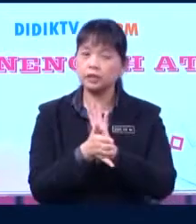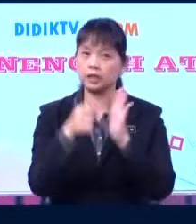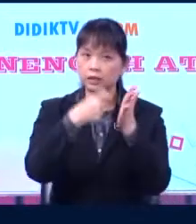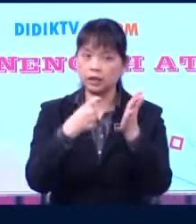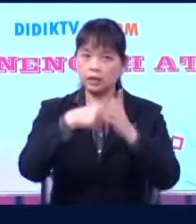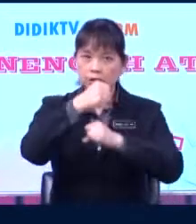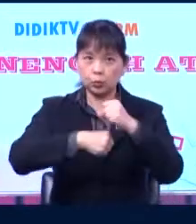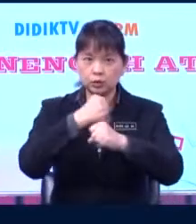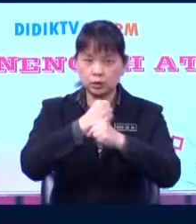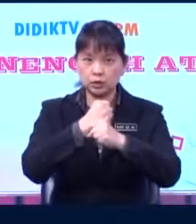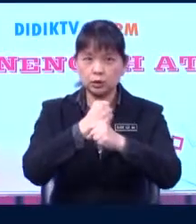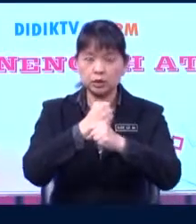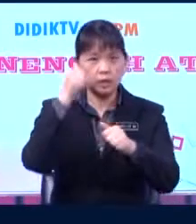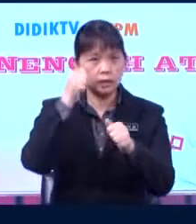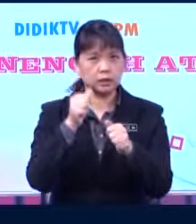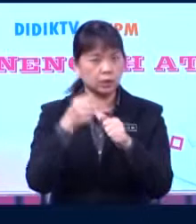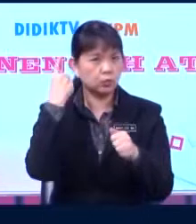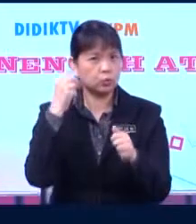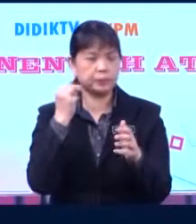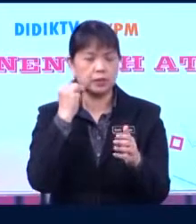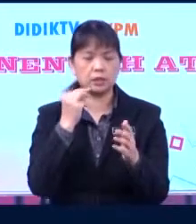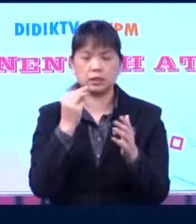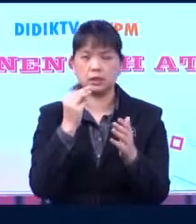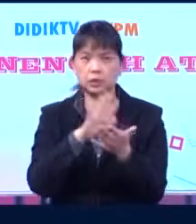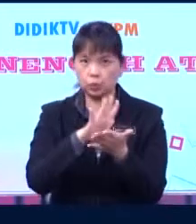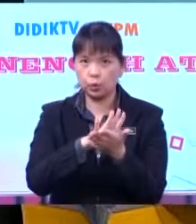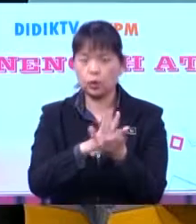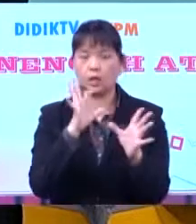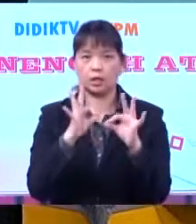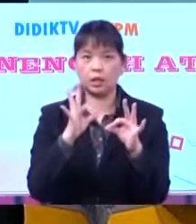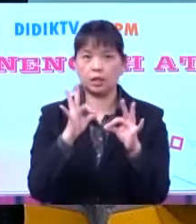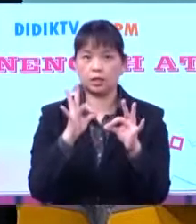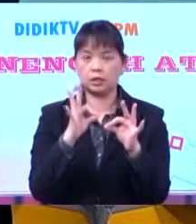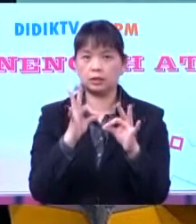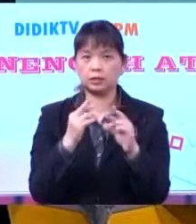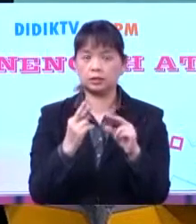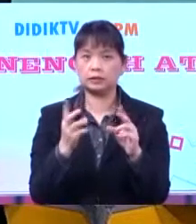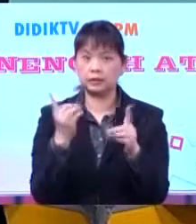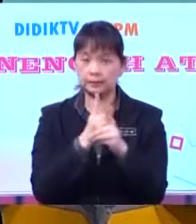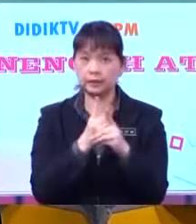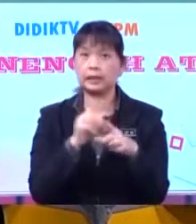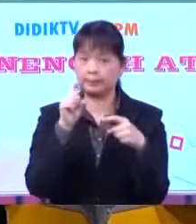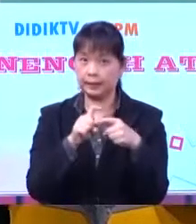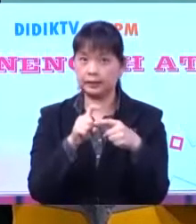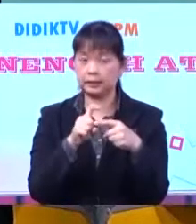ada Oppo Sidrap Mira ini tadi kita masukkan dulu kalau sang Wah hilangkan kita tolak jarak kita akan bahagia